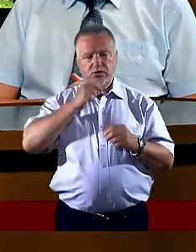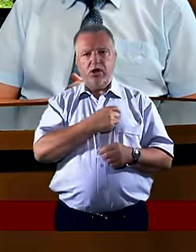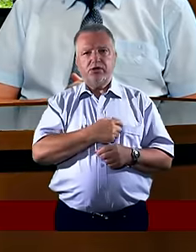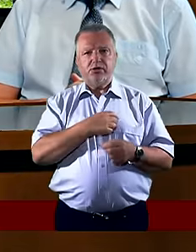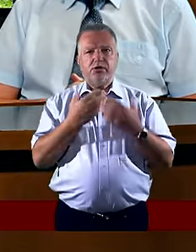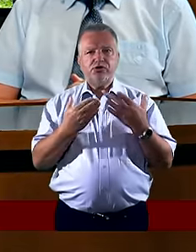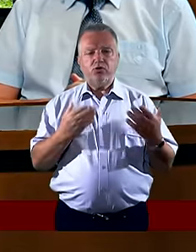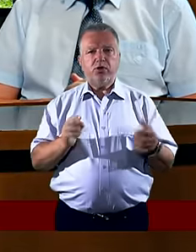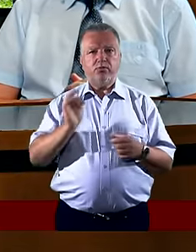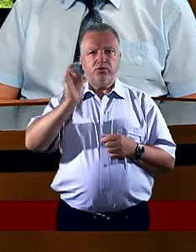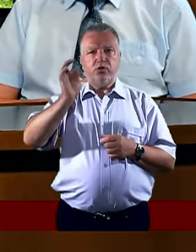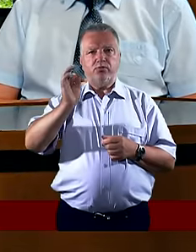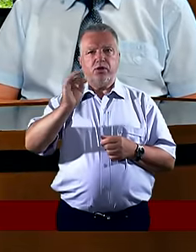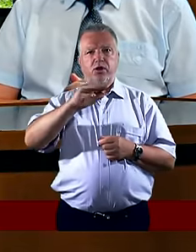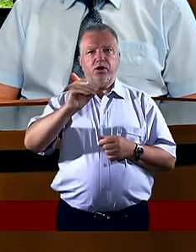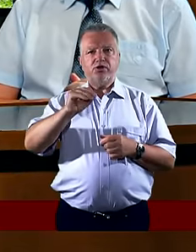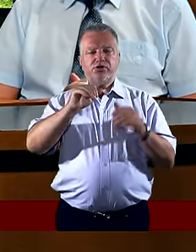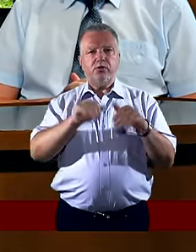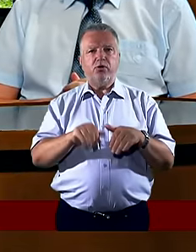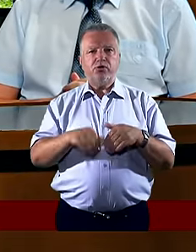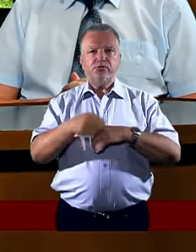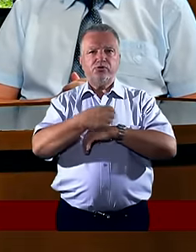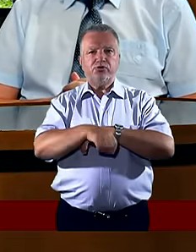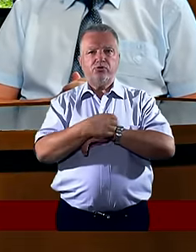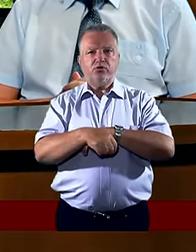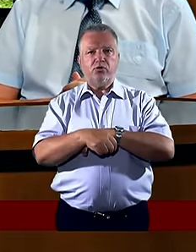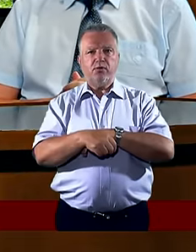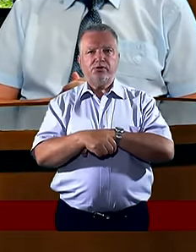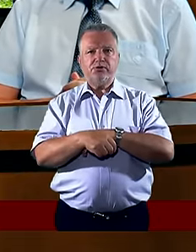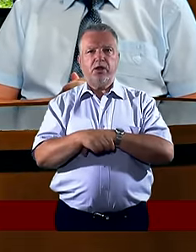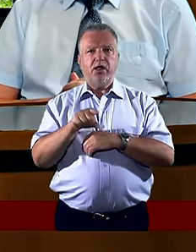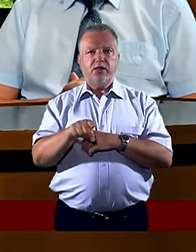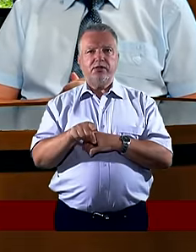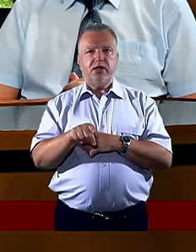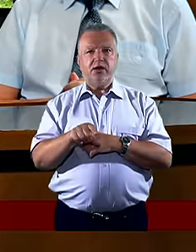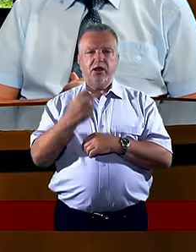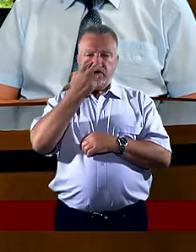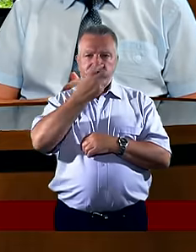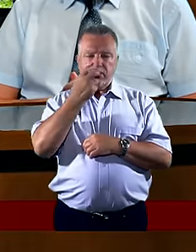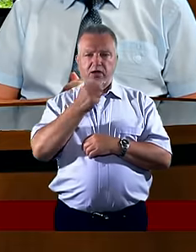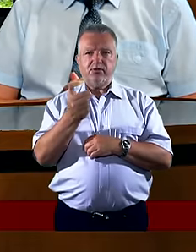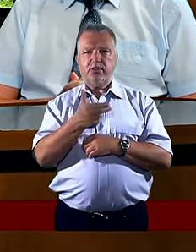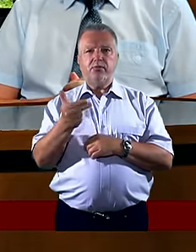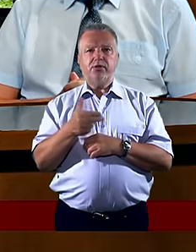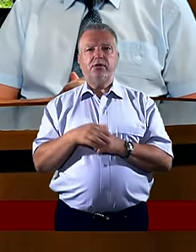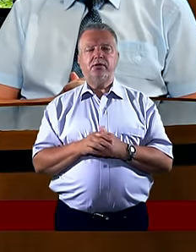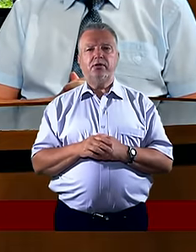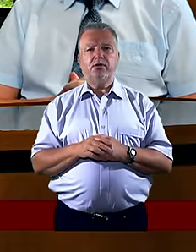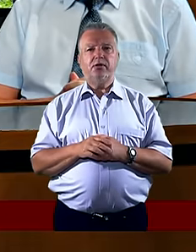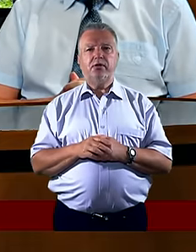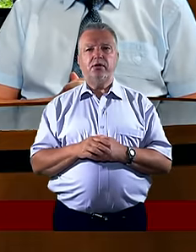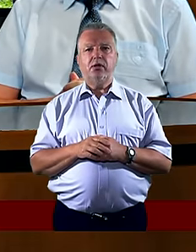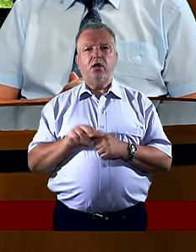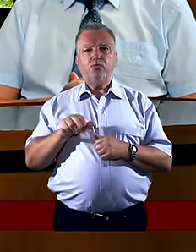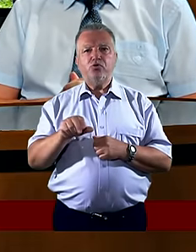Niebieski Ojcze, serdecznie dziękujemy Tobie, że mogliśmy rozważyć ten ciekawy